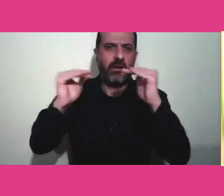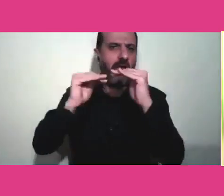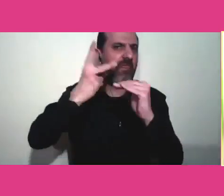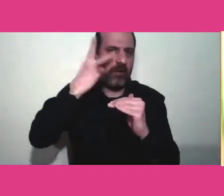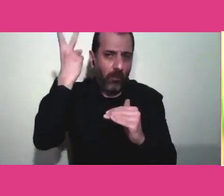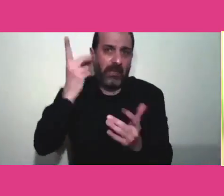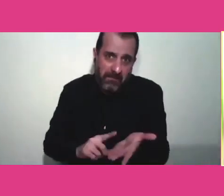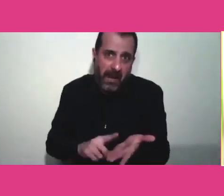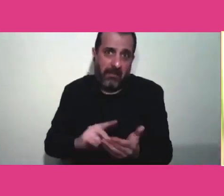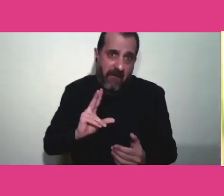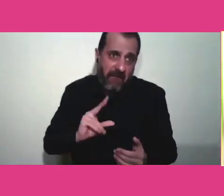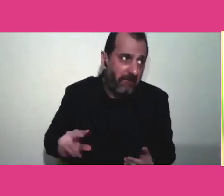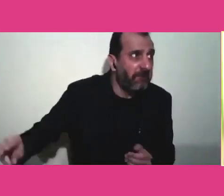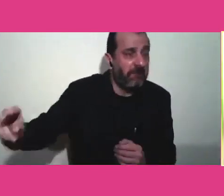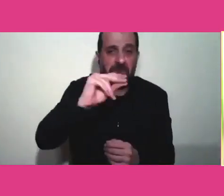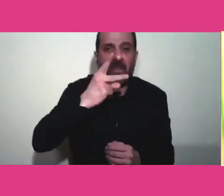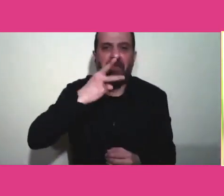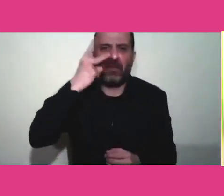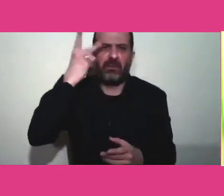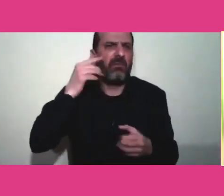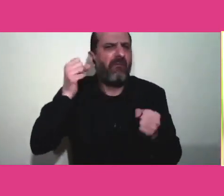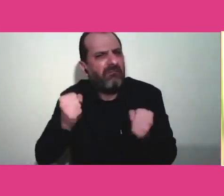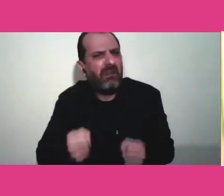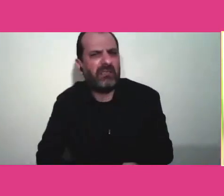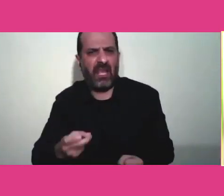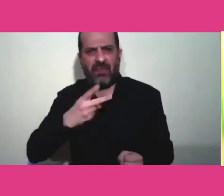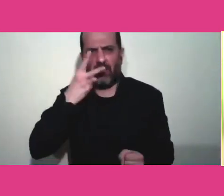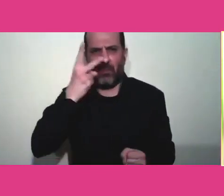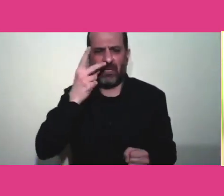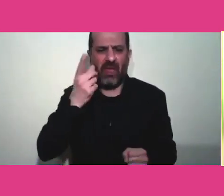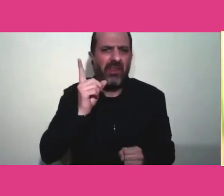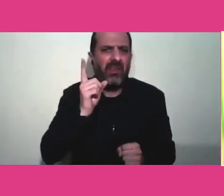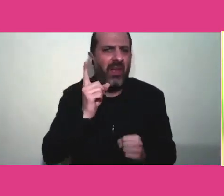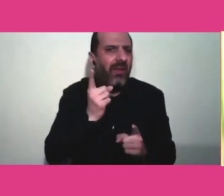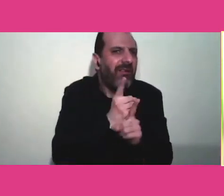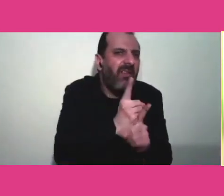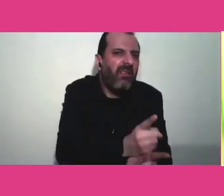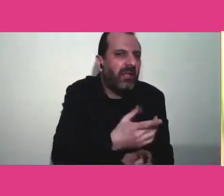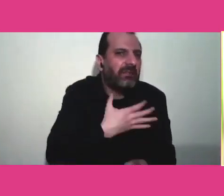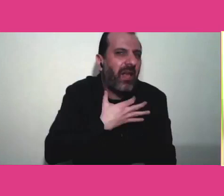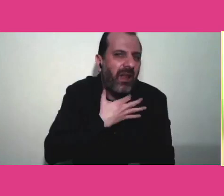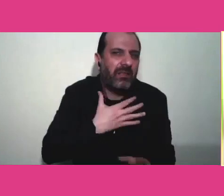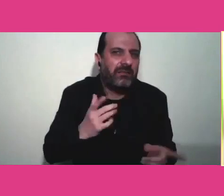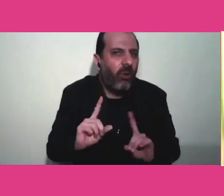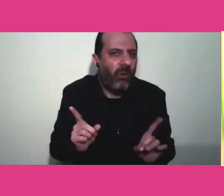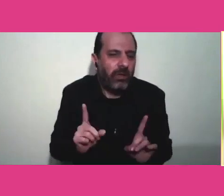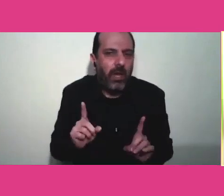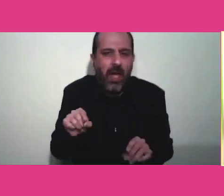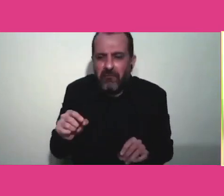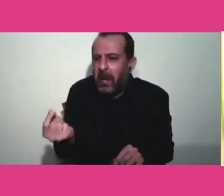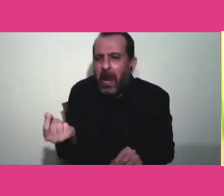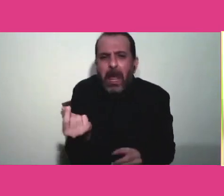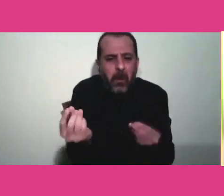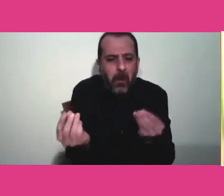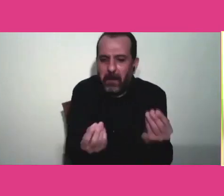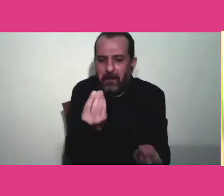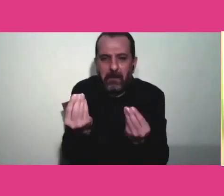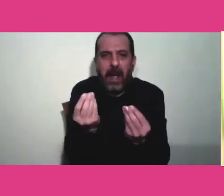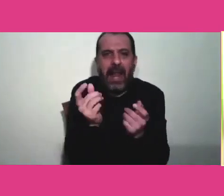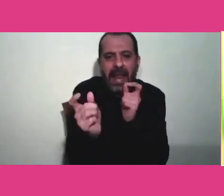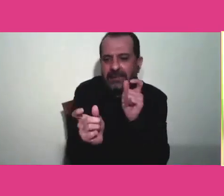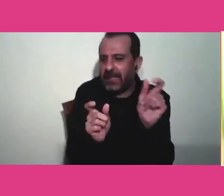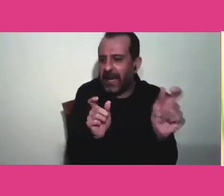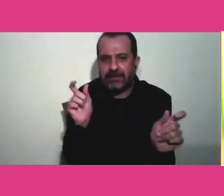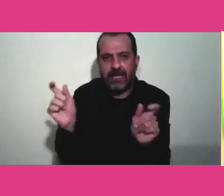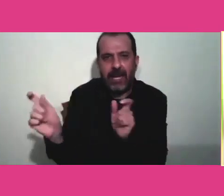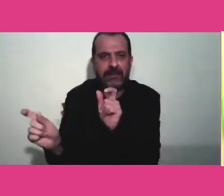όλους. Είναι βασικά δικαιώματα, δεν είναι ειδικές ανάγκες. Είναι αυτά τα μικρά πράγματα που ξεκινάνε από μικρές λέξεις, αλλά κρύβουν